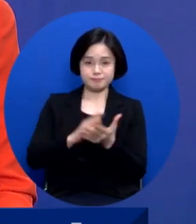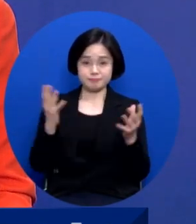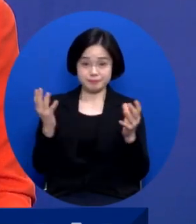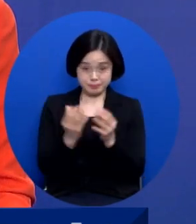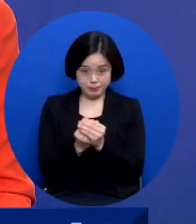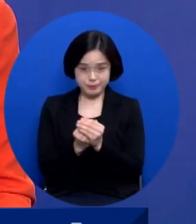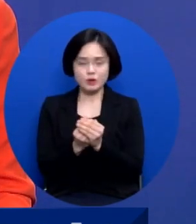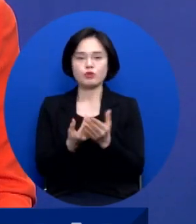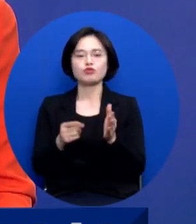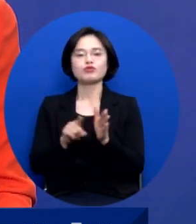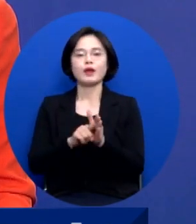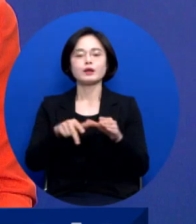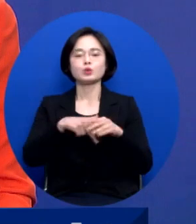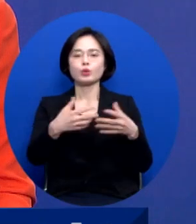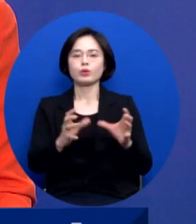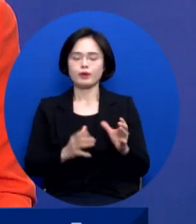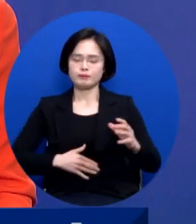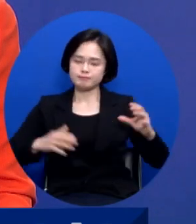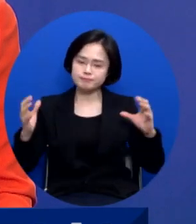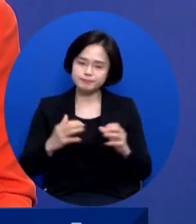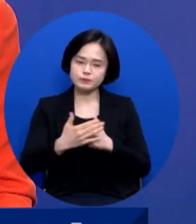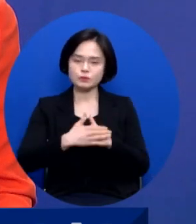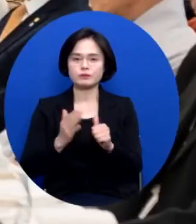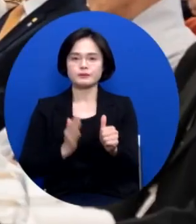것을 당부했습니다. 최리진 기자입니다.